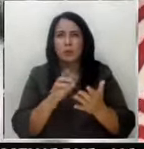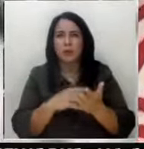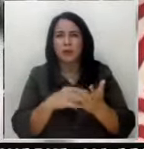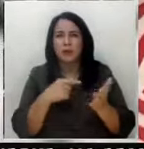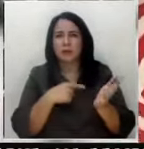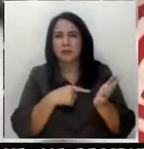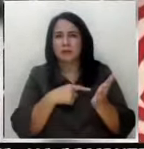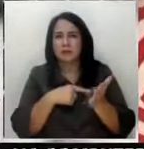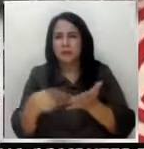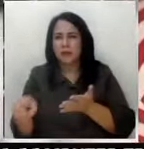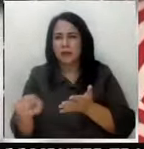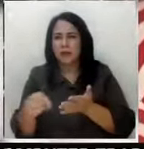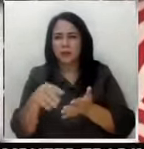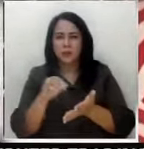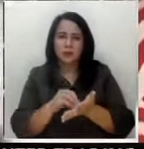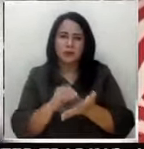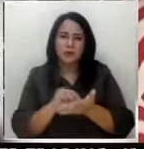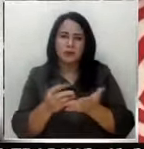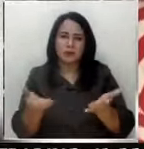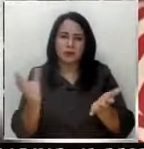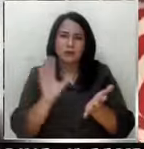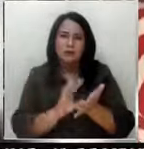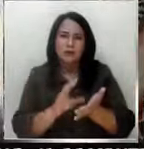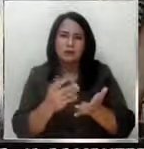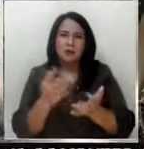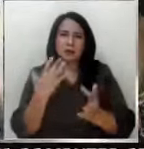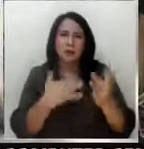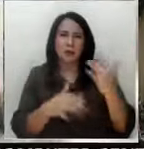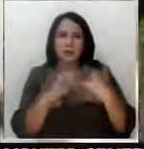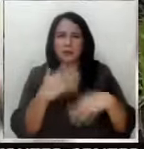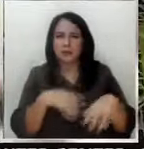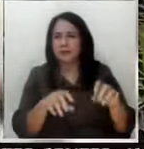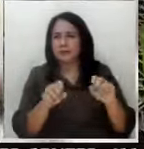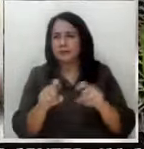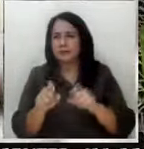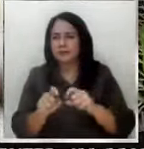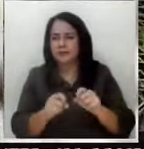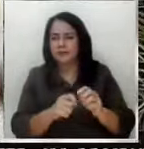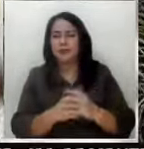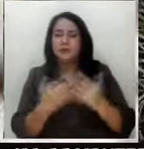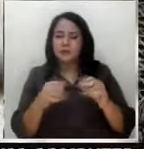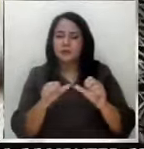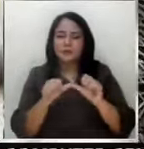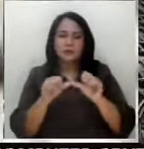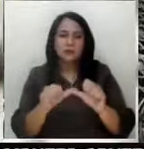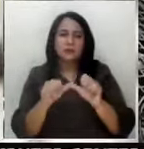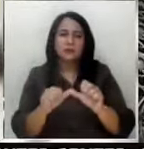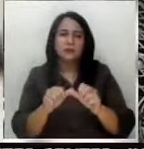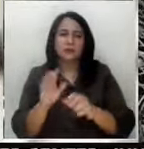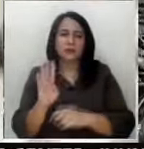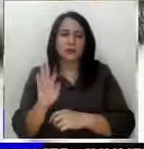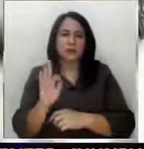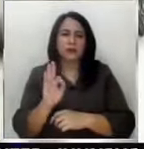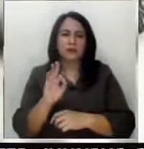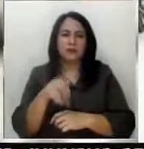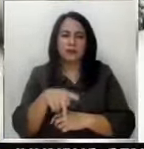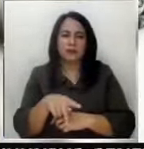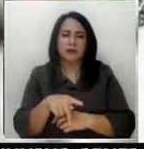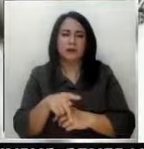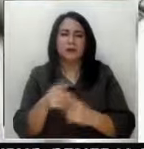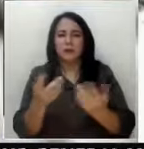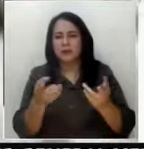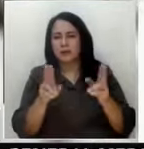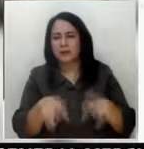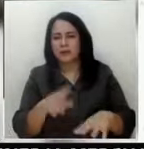namin na inutang namin na nasunog po yung paninda namin. Patuloy ang investigasyon ng BFP sa nangyari sunog. Para sa GMA